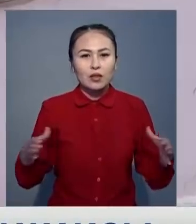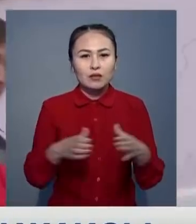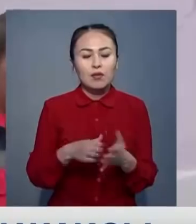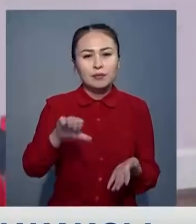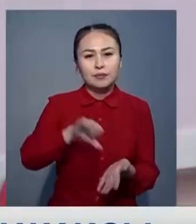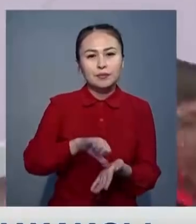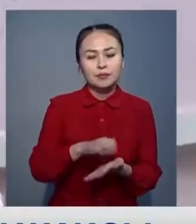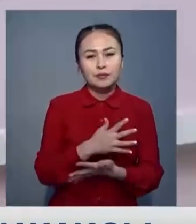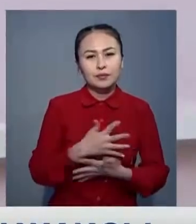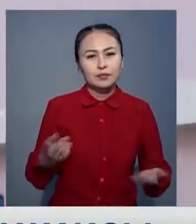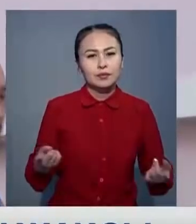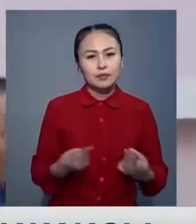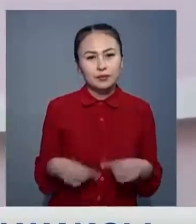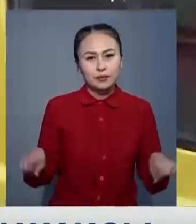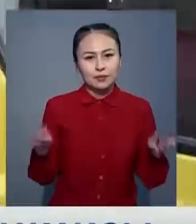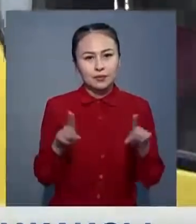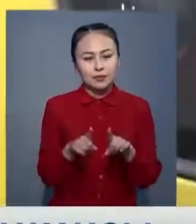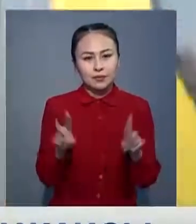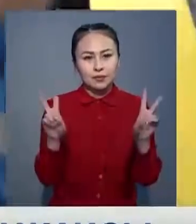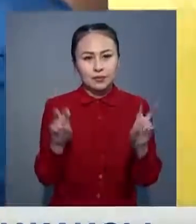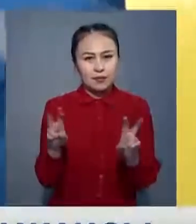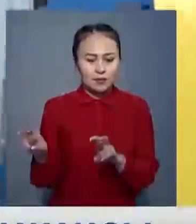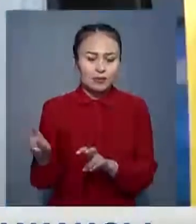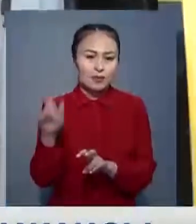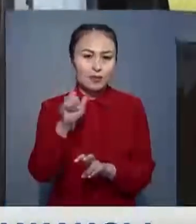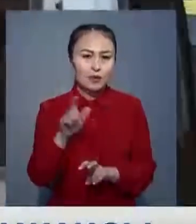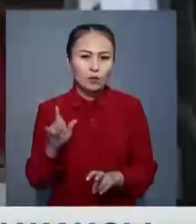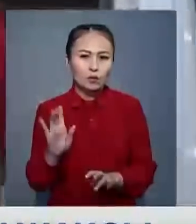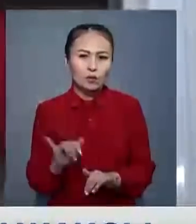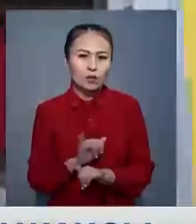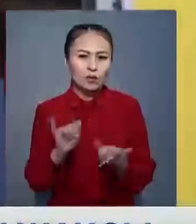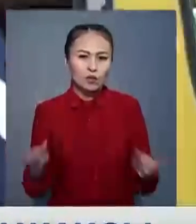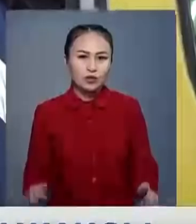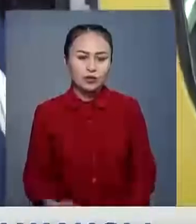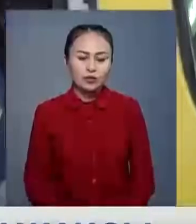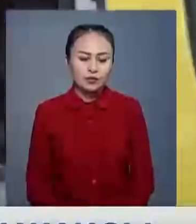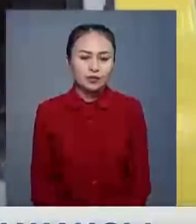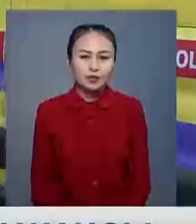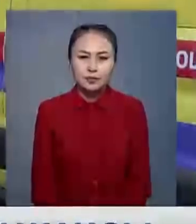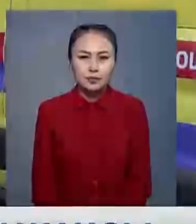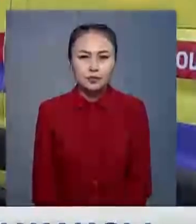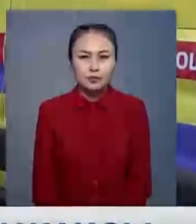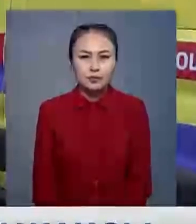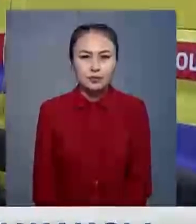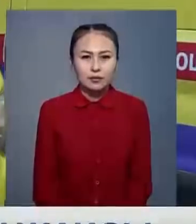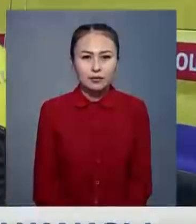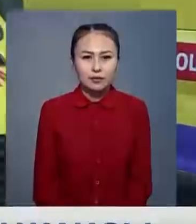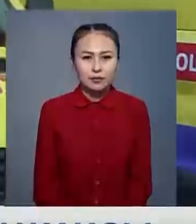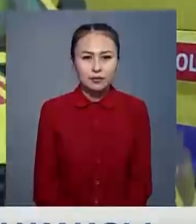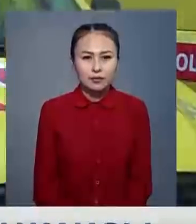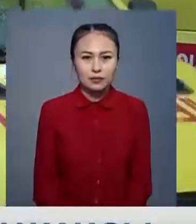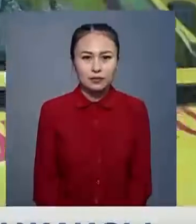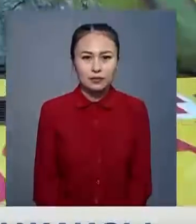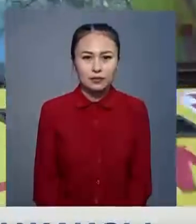отыр. Демек, қоғам жұмысынан шет қалмайтын Арман сынды қағылез азаматтардың қатары толығары анық. Арыстан Бекенжан, Амантай Матенов, Жандос Рахматуллин, хабар